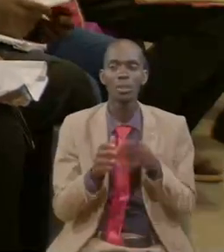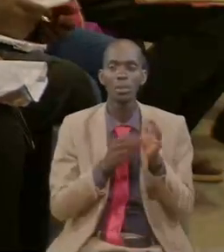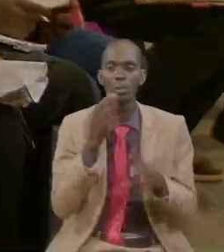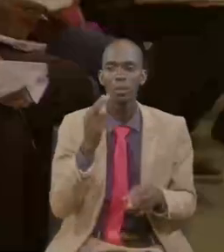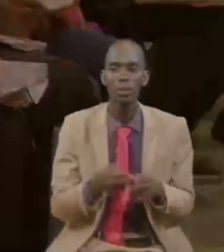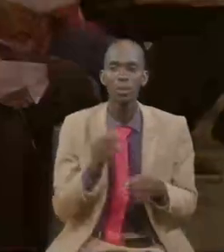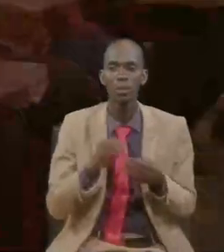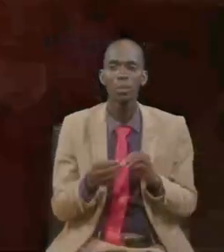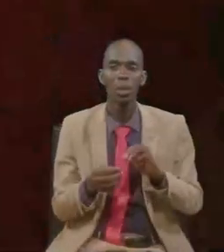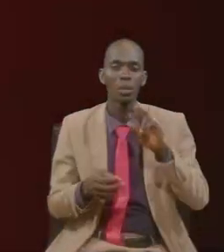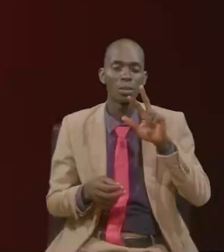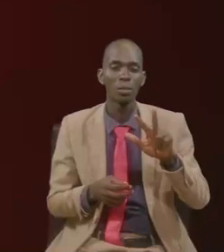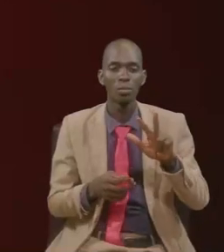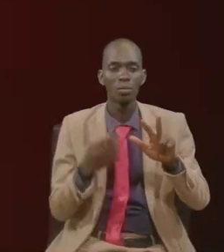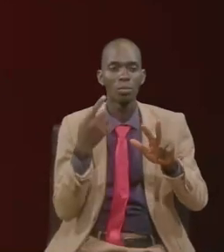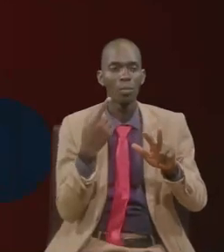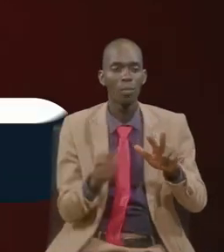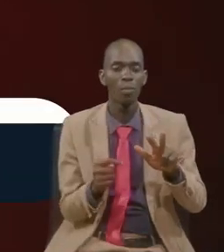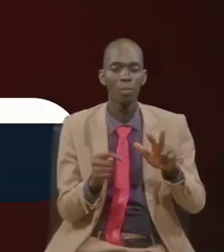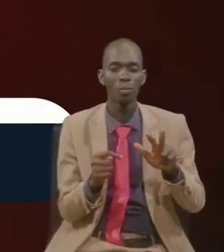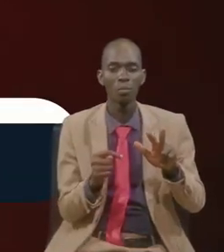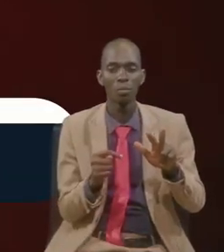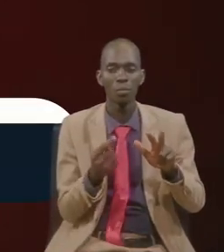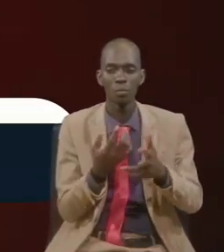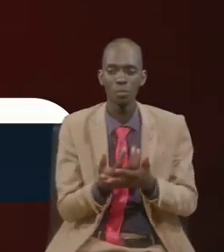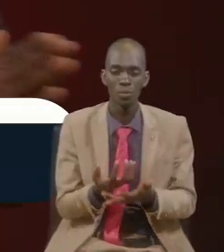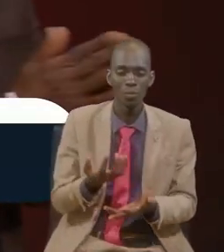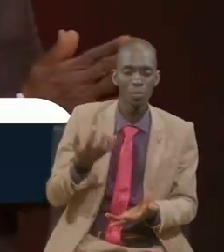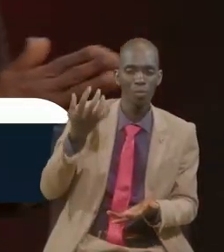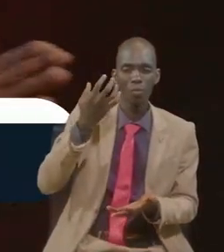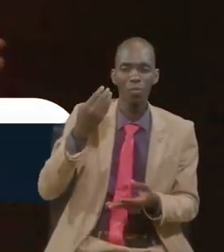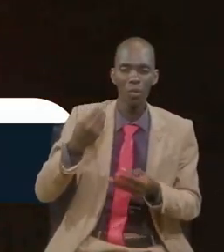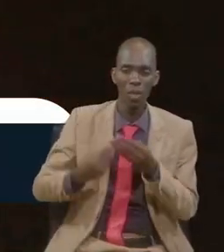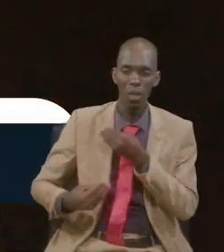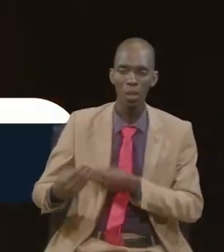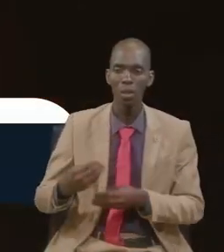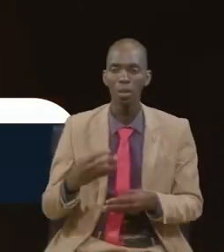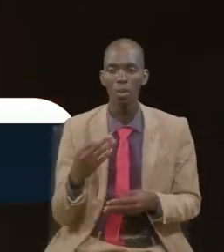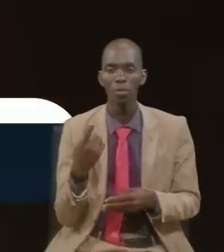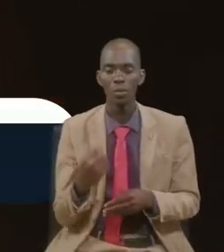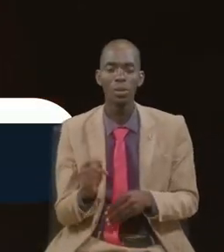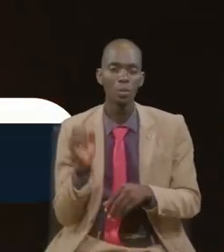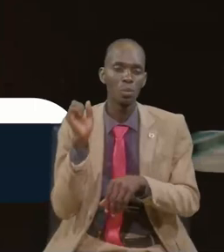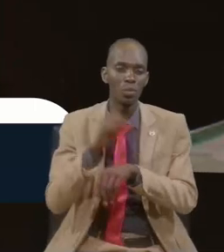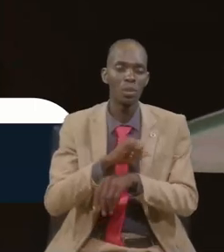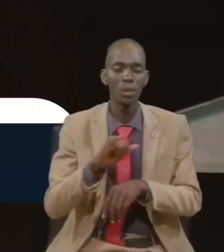troisième partie ici. Nous allons voir ici les héritiers riches du